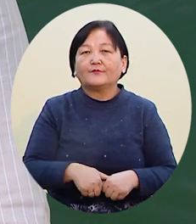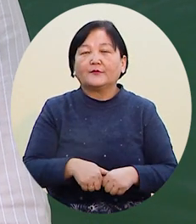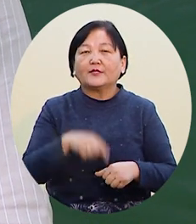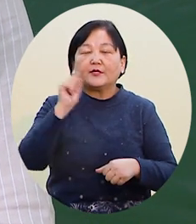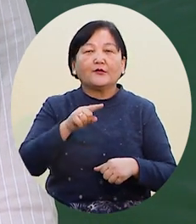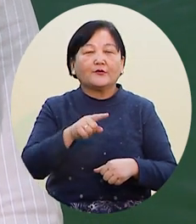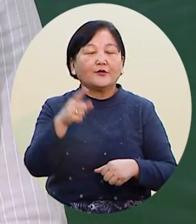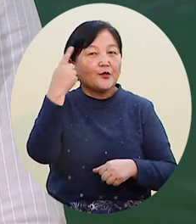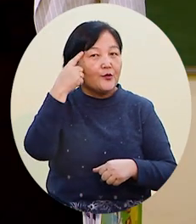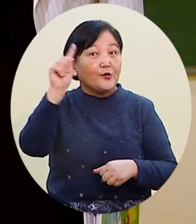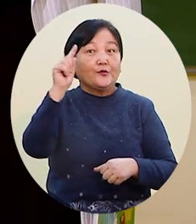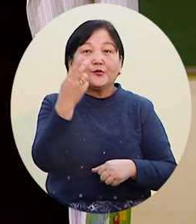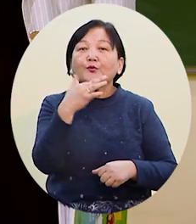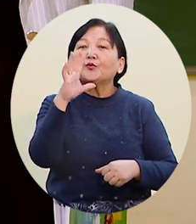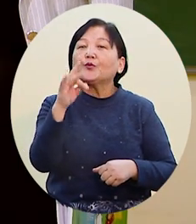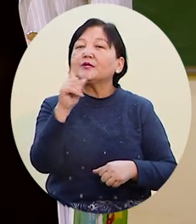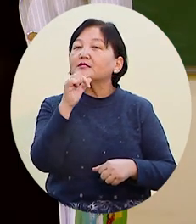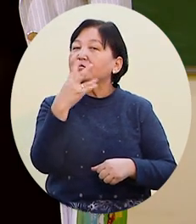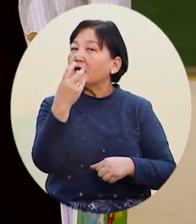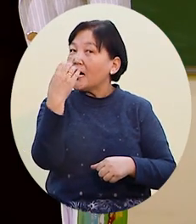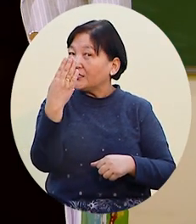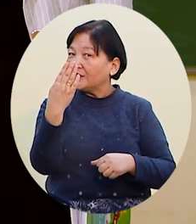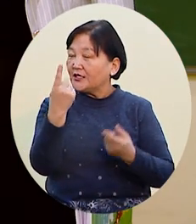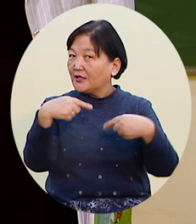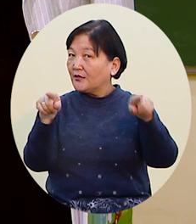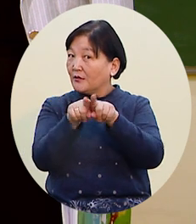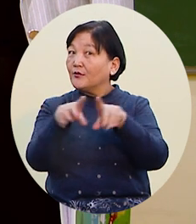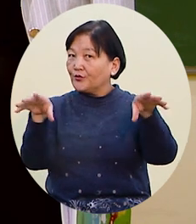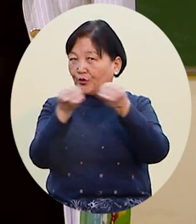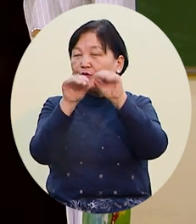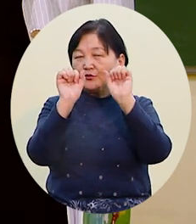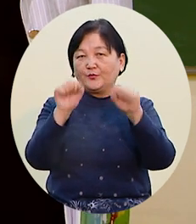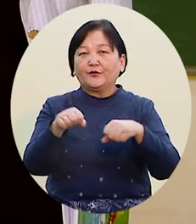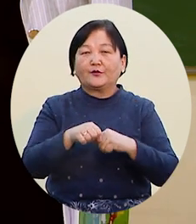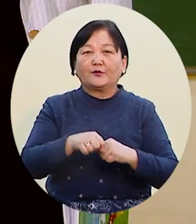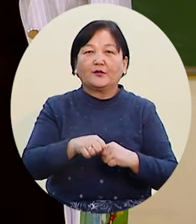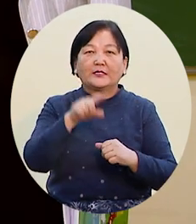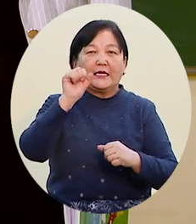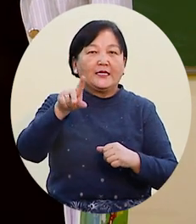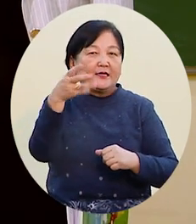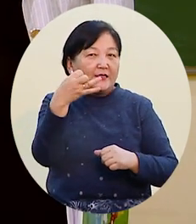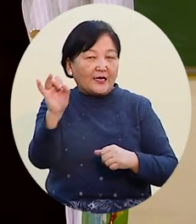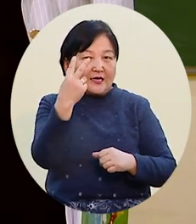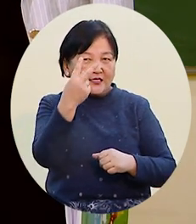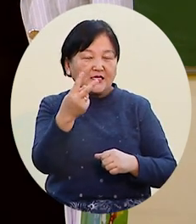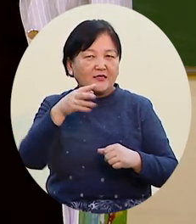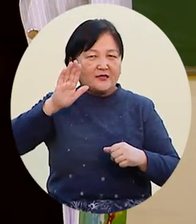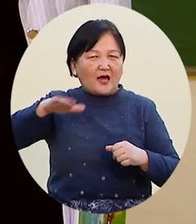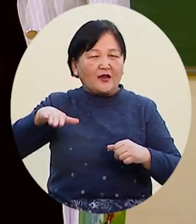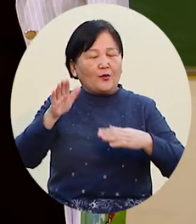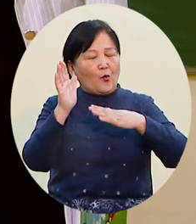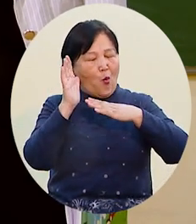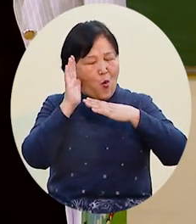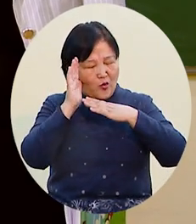төрх, дүрийн зан төрхийг бол тодорхойлж болох нэ. За гол хэсэгт нь болохоор зэрэг алагдаа маань идэж ууж, сунаж хөвцсээр, унтаж